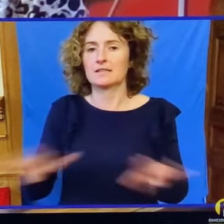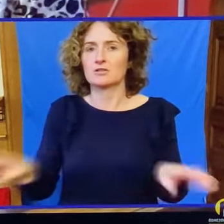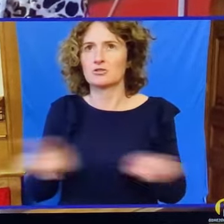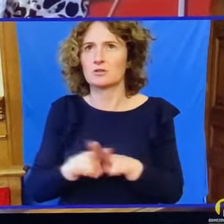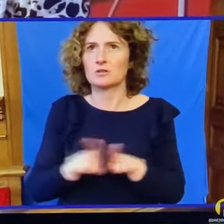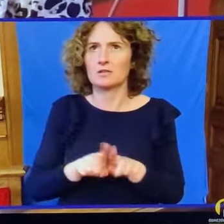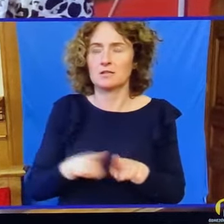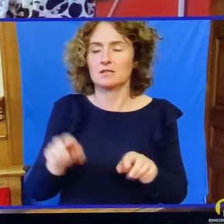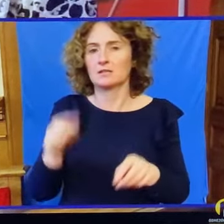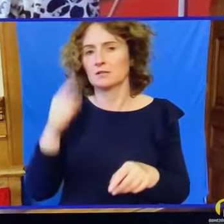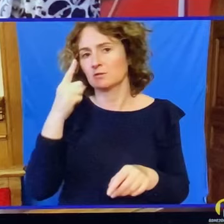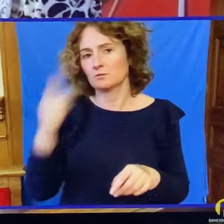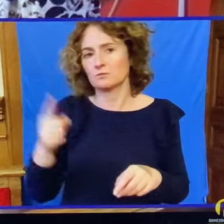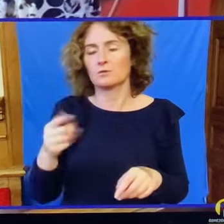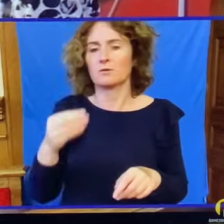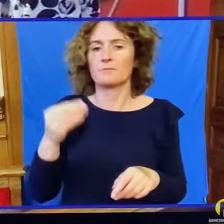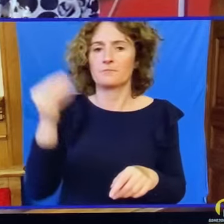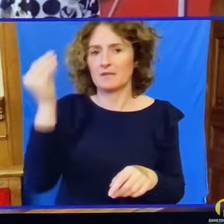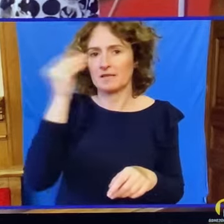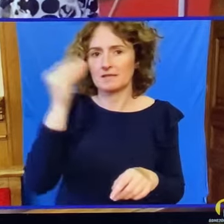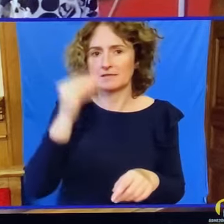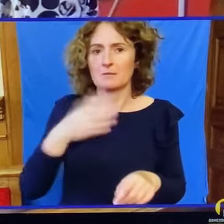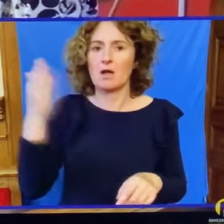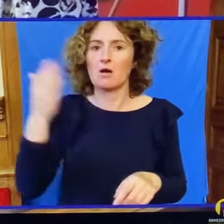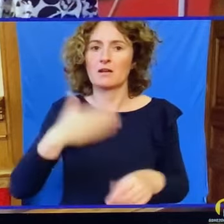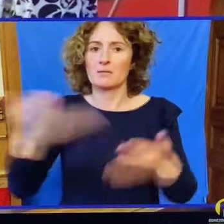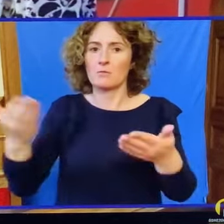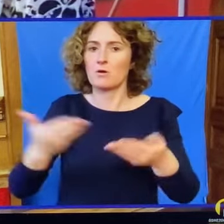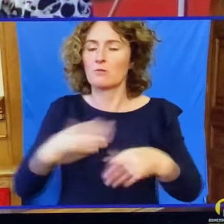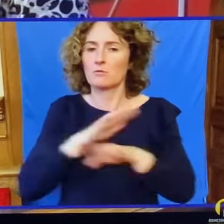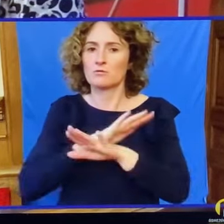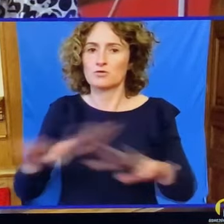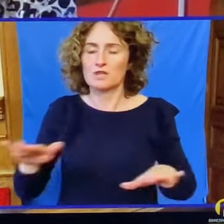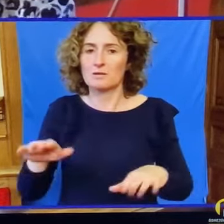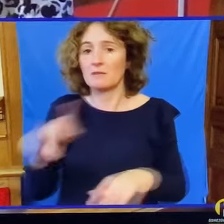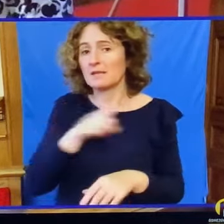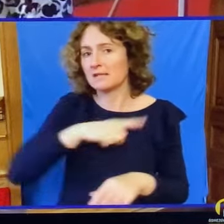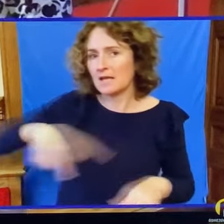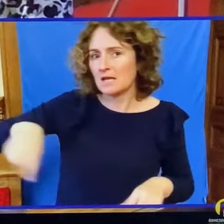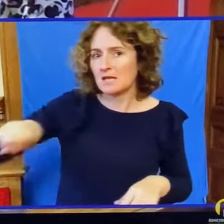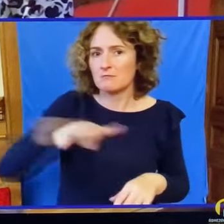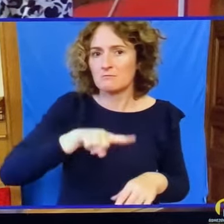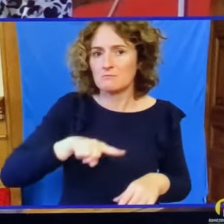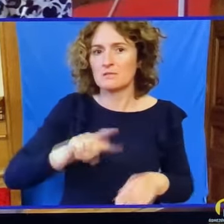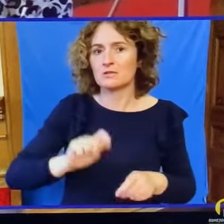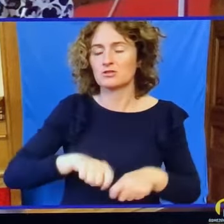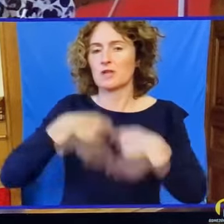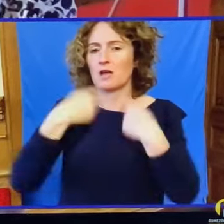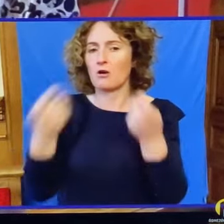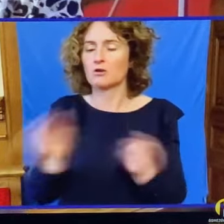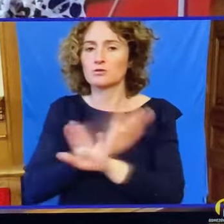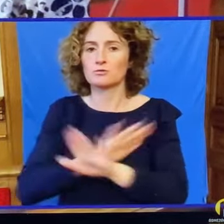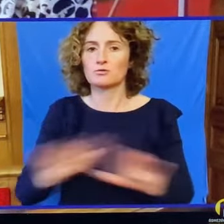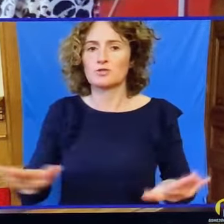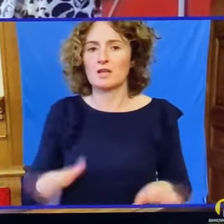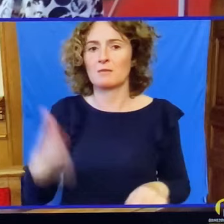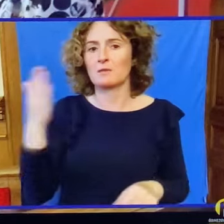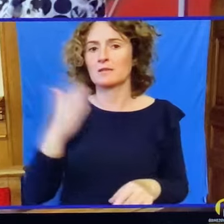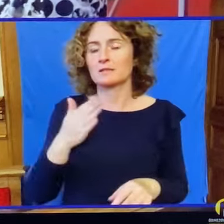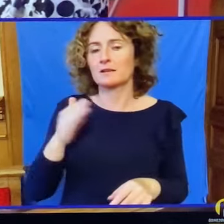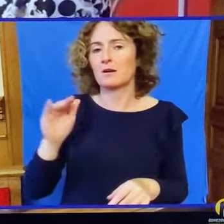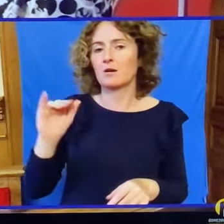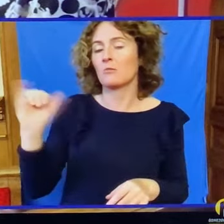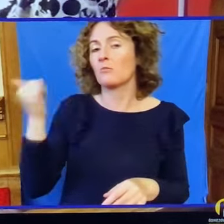kapunk semmit, akkor mi se adjunk semmit. Ha Budapest ezt megmerte tenni, akkor Hódmezővásárhely, ez a